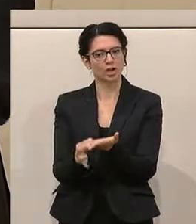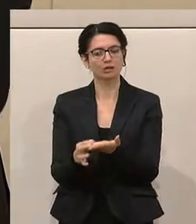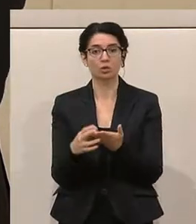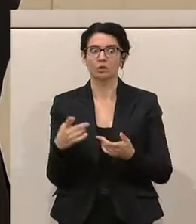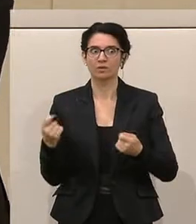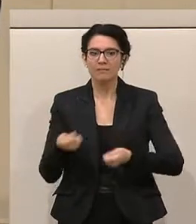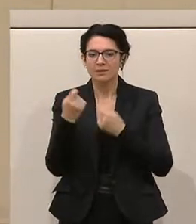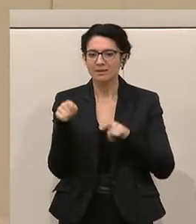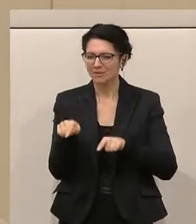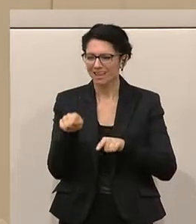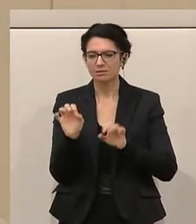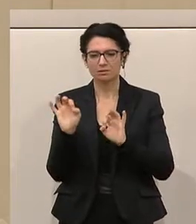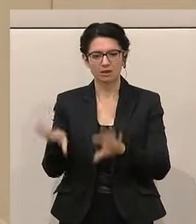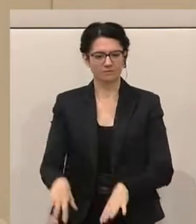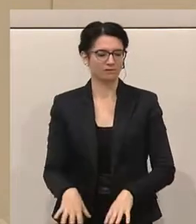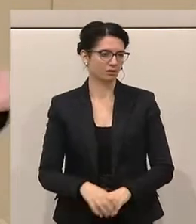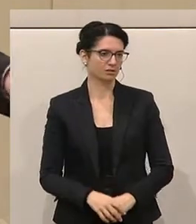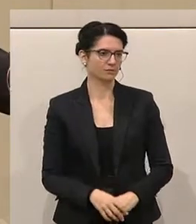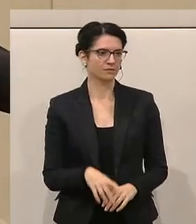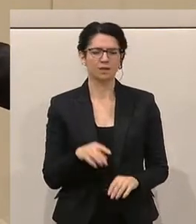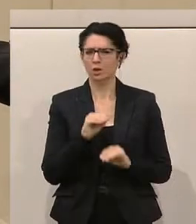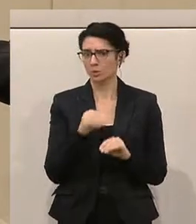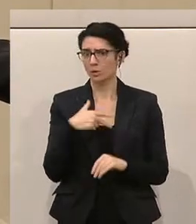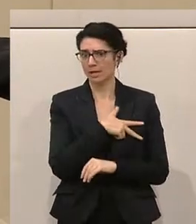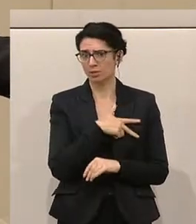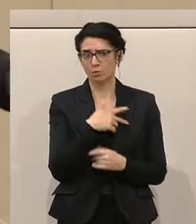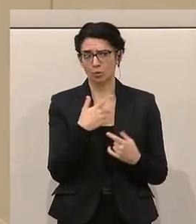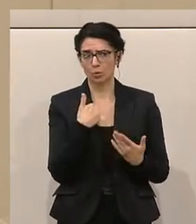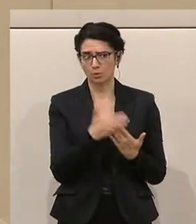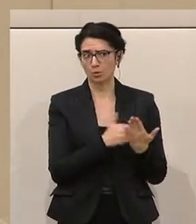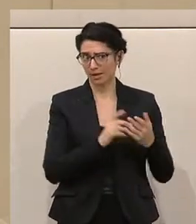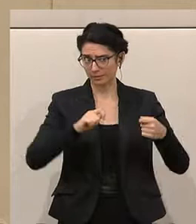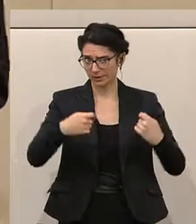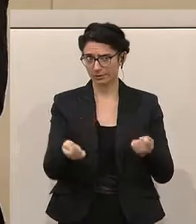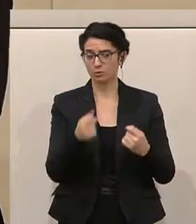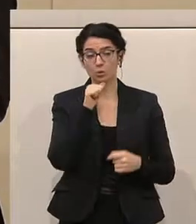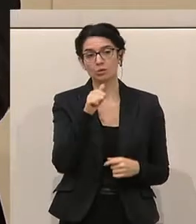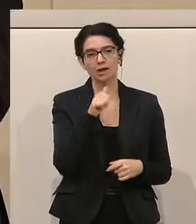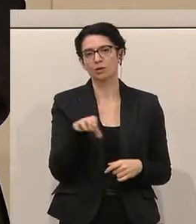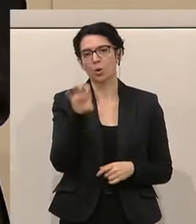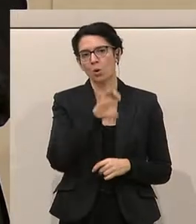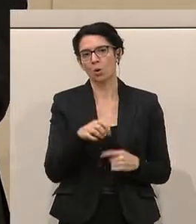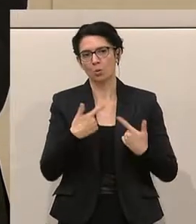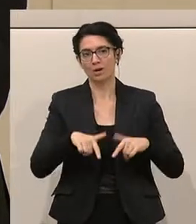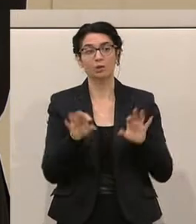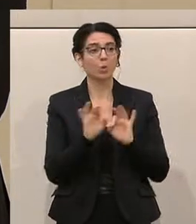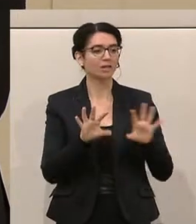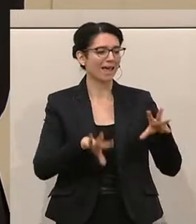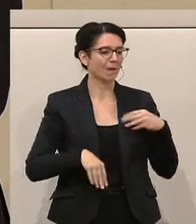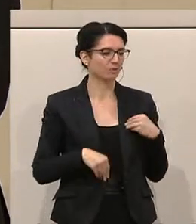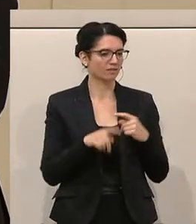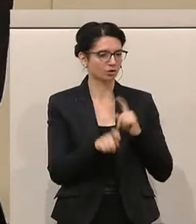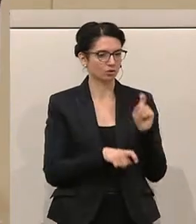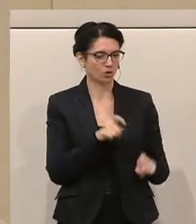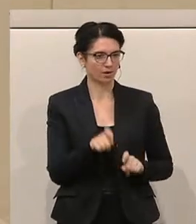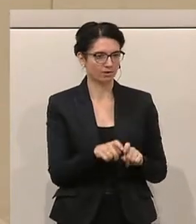Betriebe ist das Gift. Die gibt es nur in dem SPÖ-Programm und in keinem einzigen Land in Europa. Oder die Erbschaftssteuer.